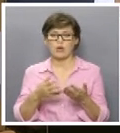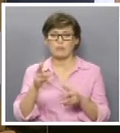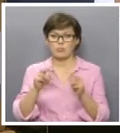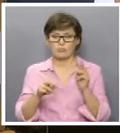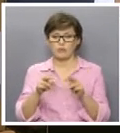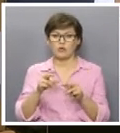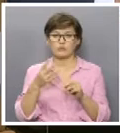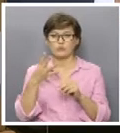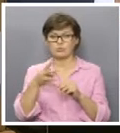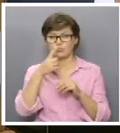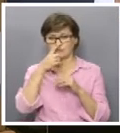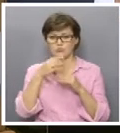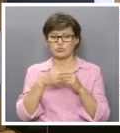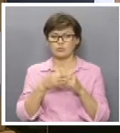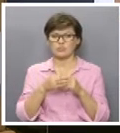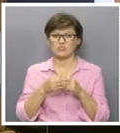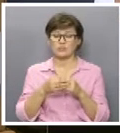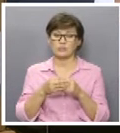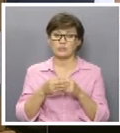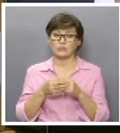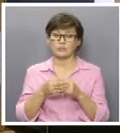небәрі 4 мыңға жуығына, яғни